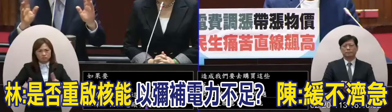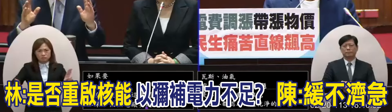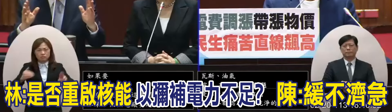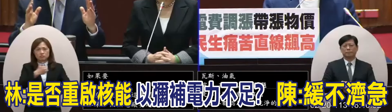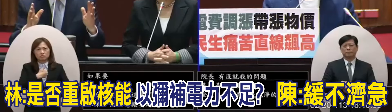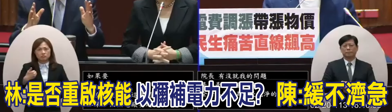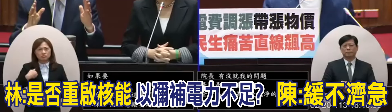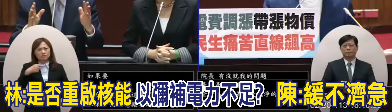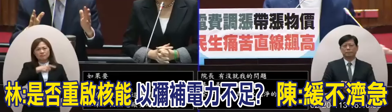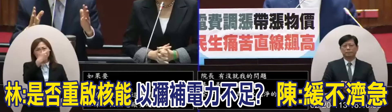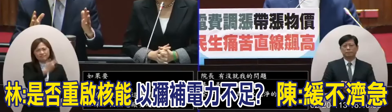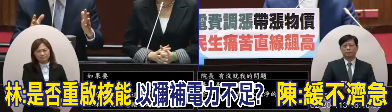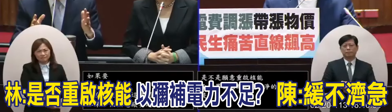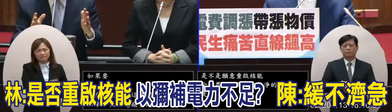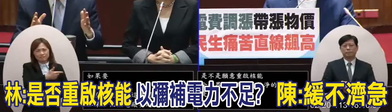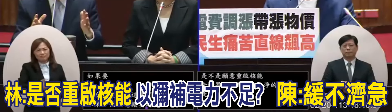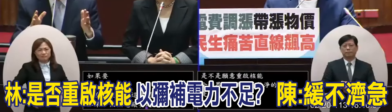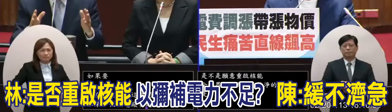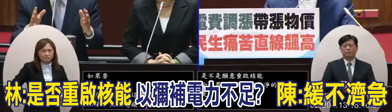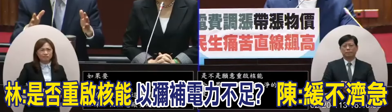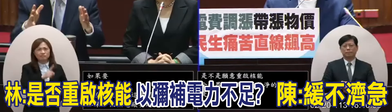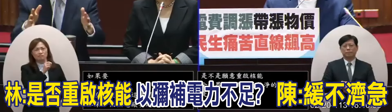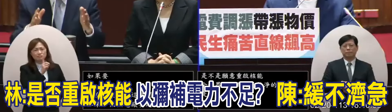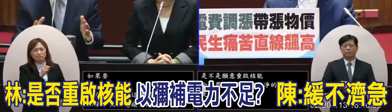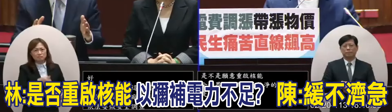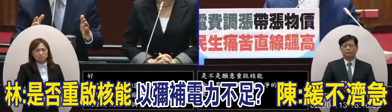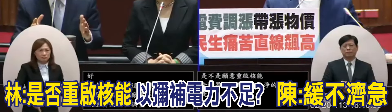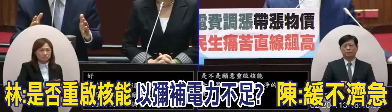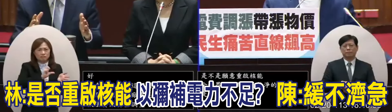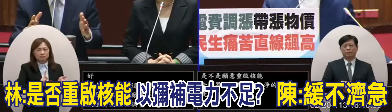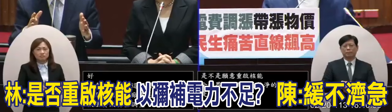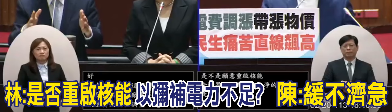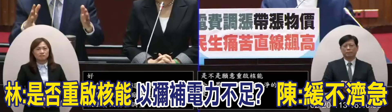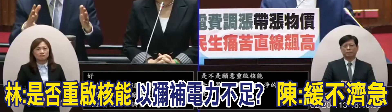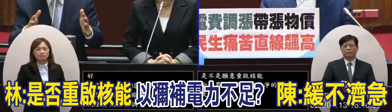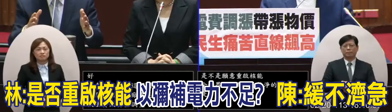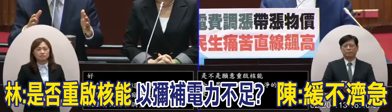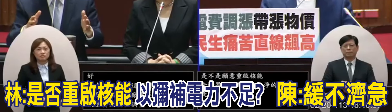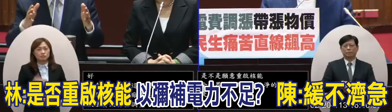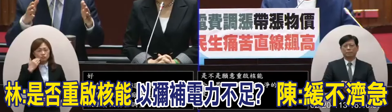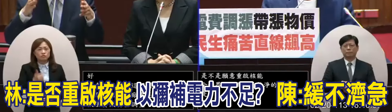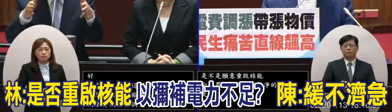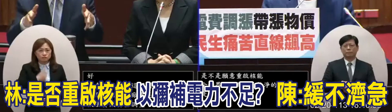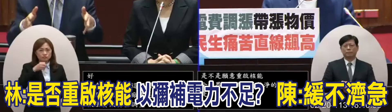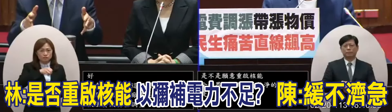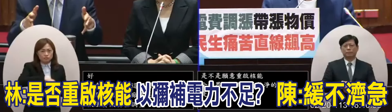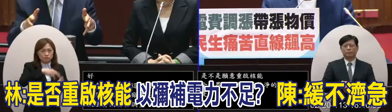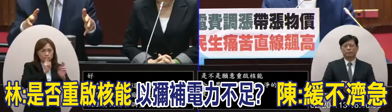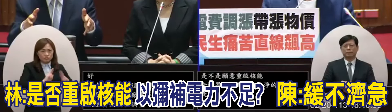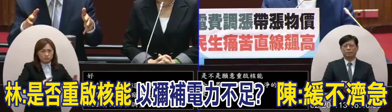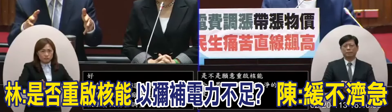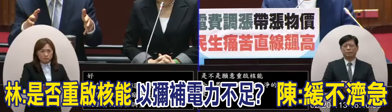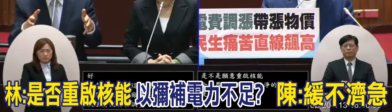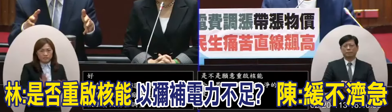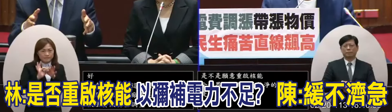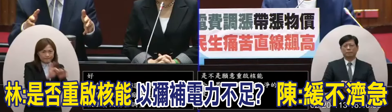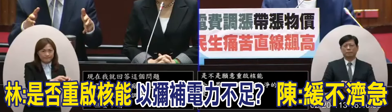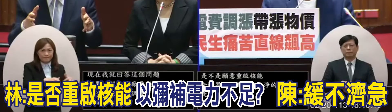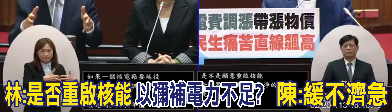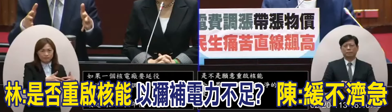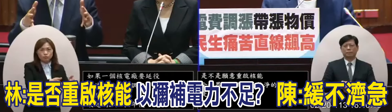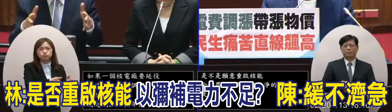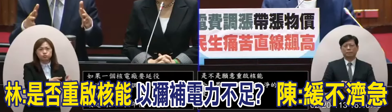这是一个缓不济急的一个做法。即使你说核能要延役，到就目前的台电